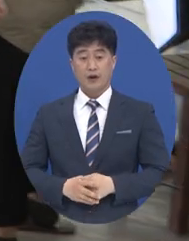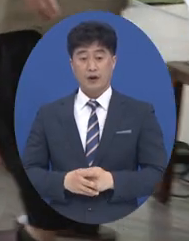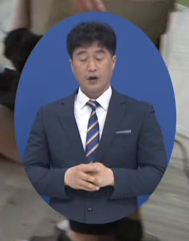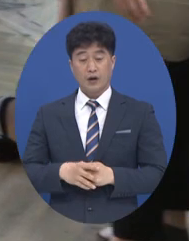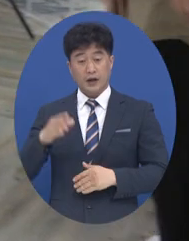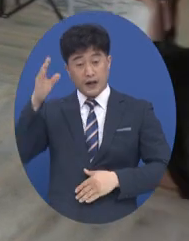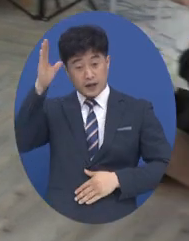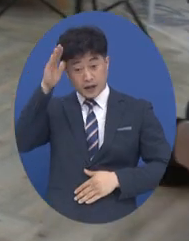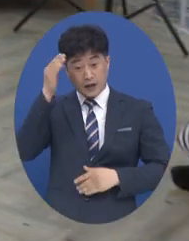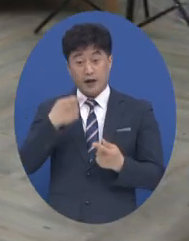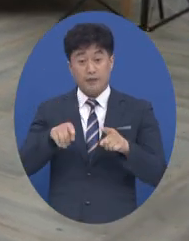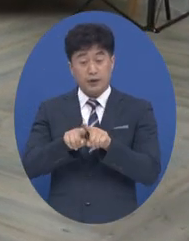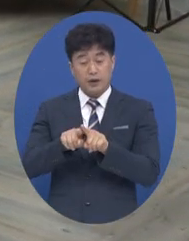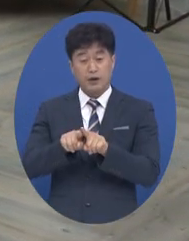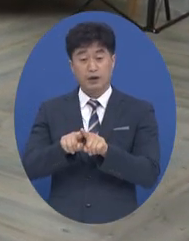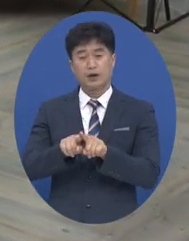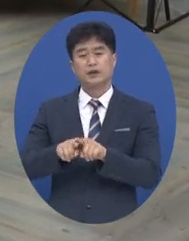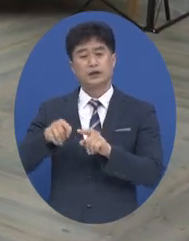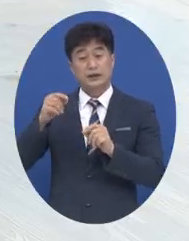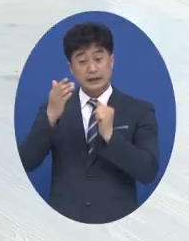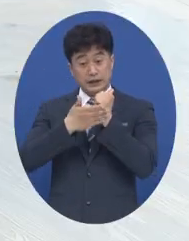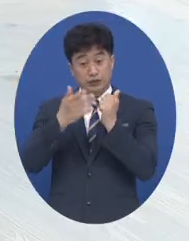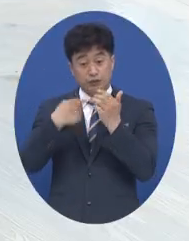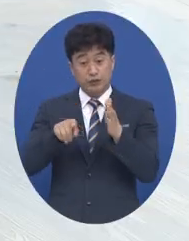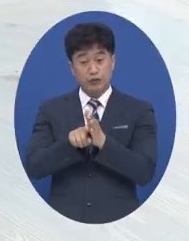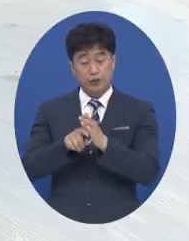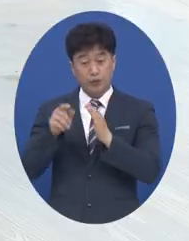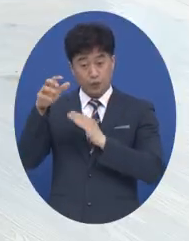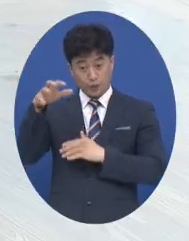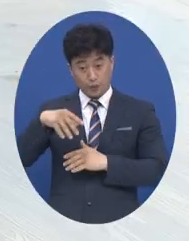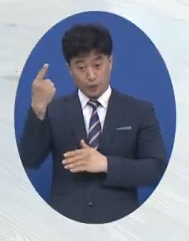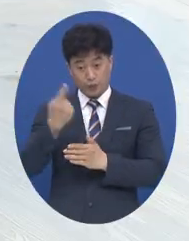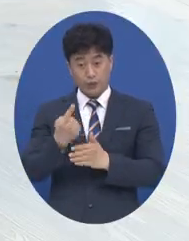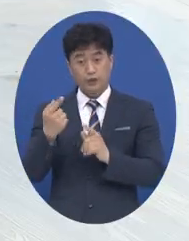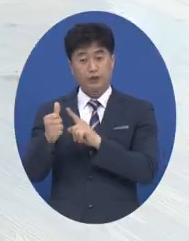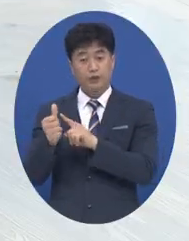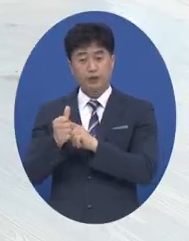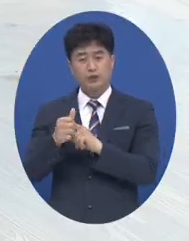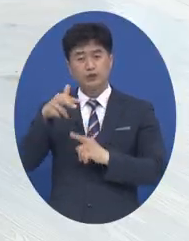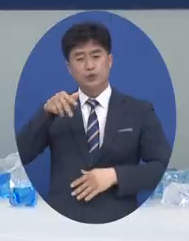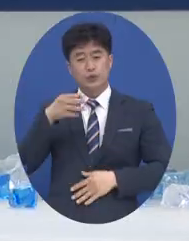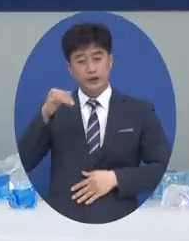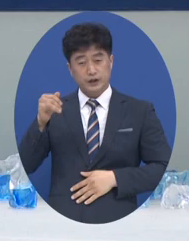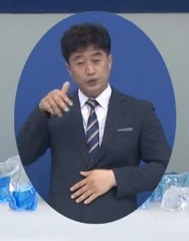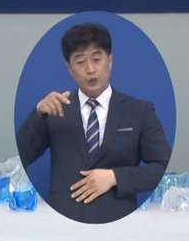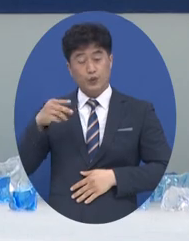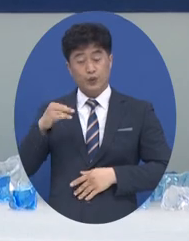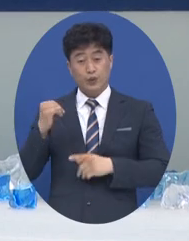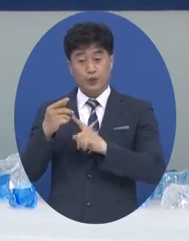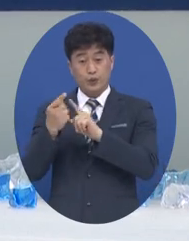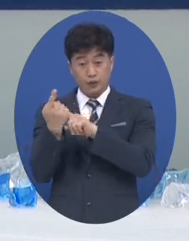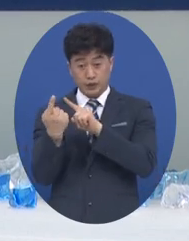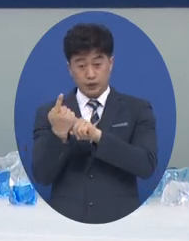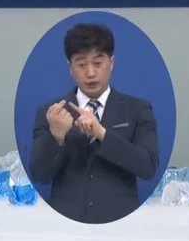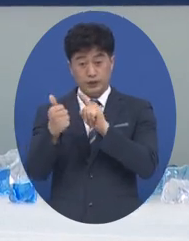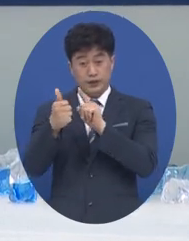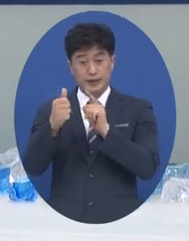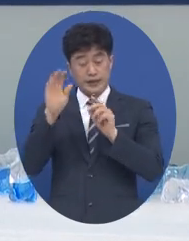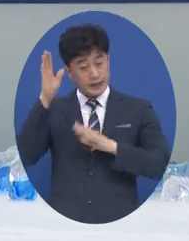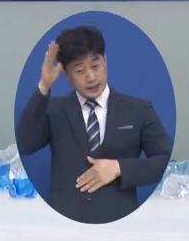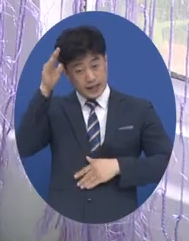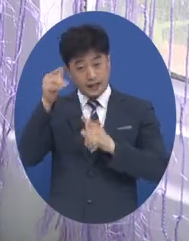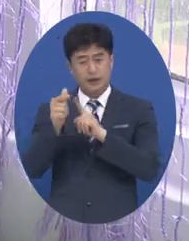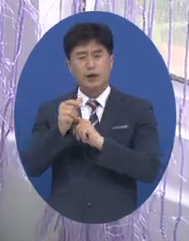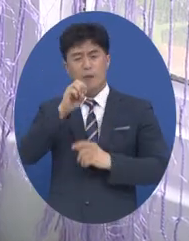발령 거 사제의 쥐기 위해 스튜디오를 찾은 김정화 씹 모델 같은 자태를 뽐내는 조리와 초롱이는 2년전 안씨 보호소에서